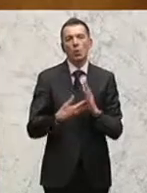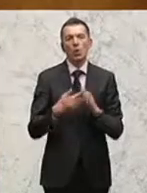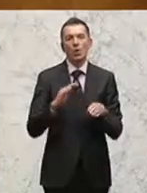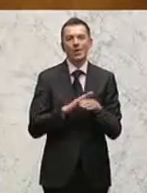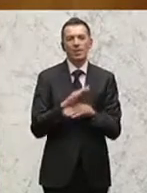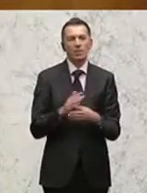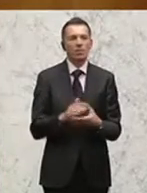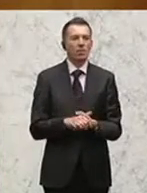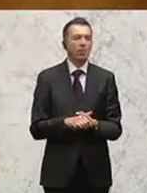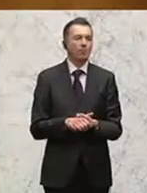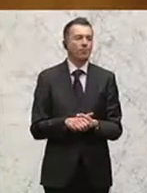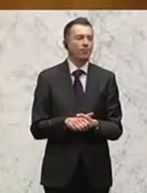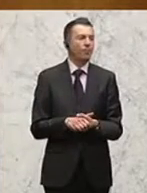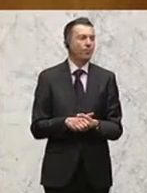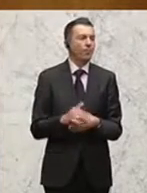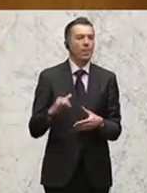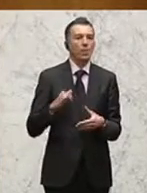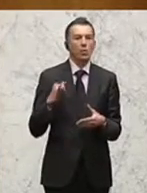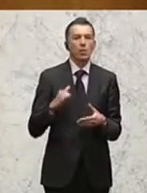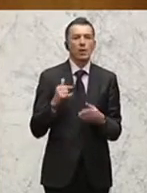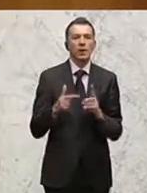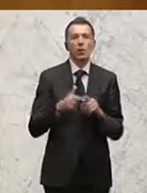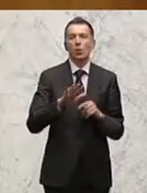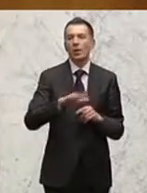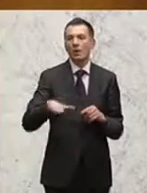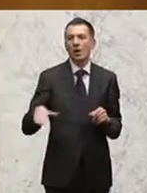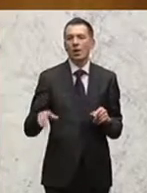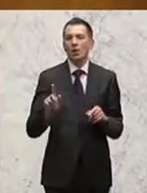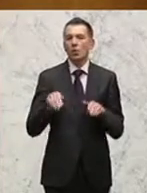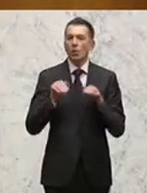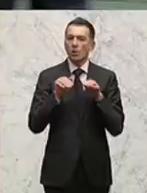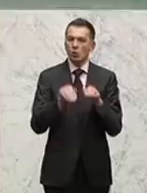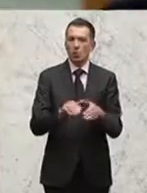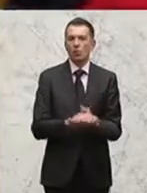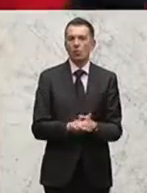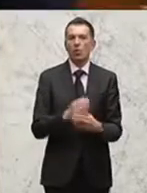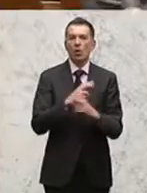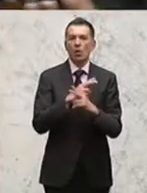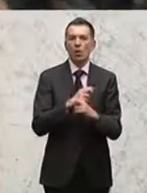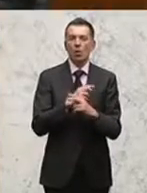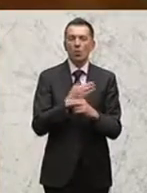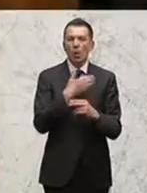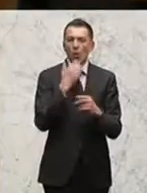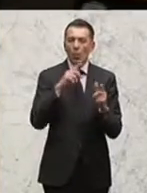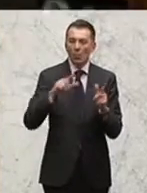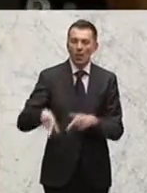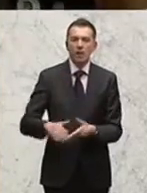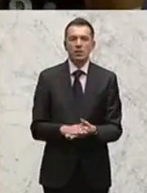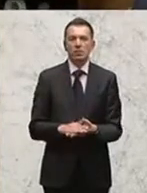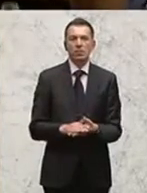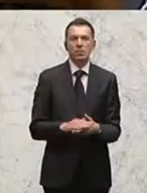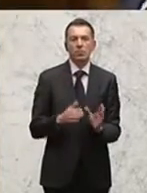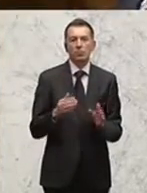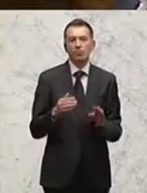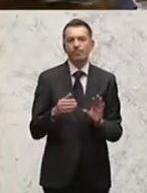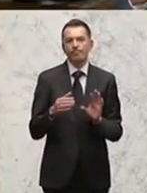einen darum geht, Jugendliche und Kinder zu schützen, dass sie hier Österreich nicht verlassen und sich dem